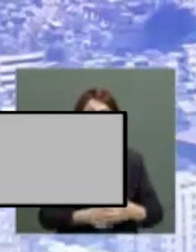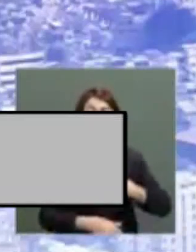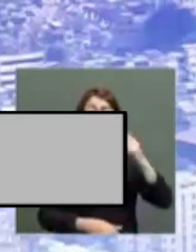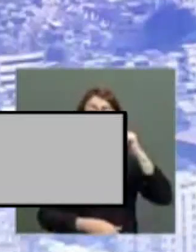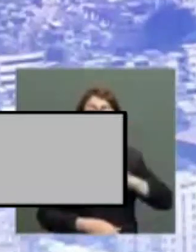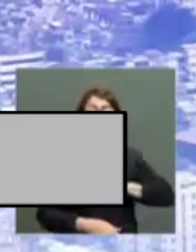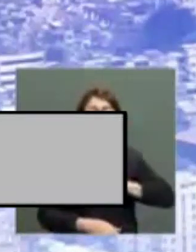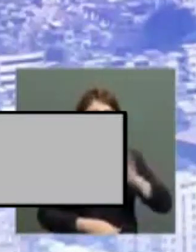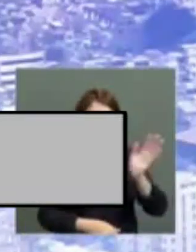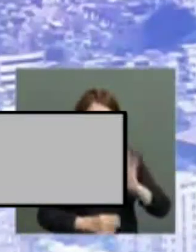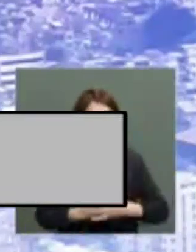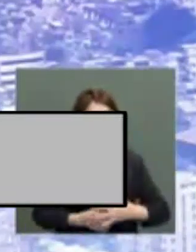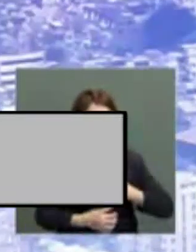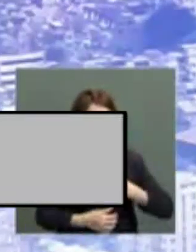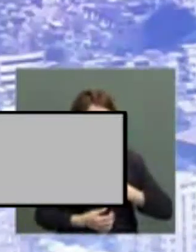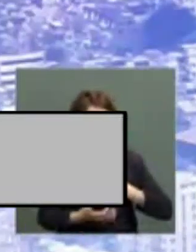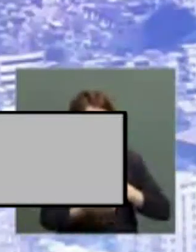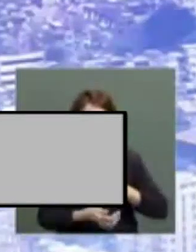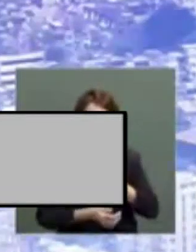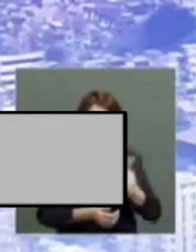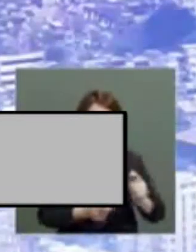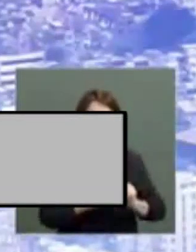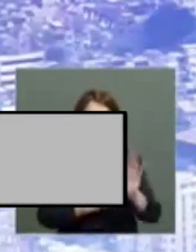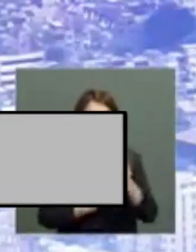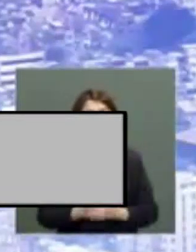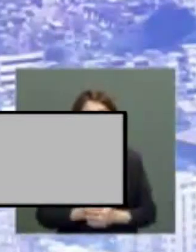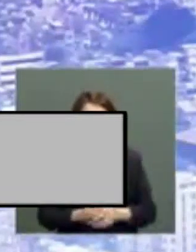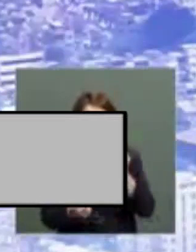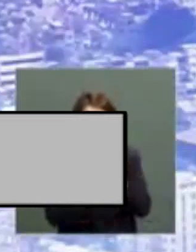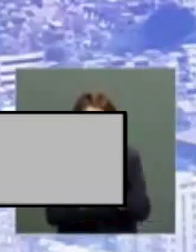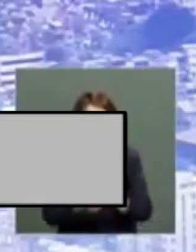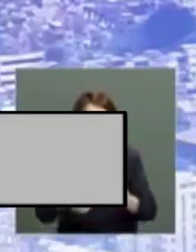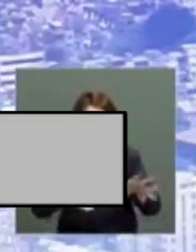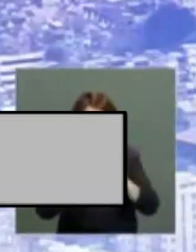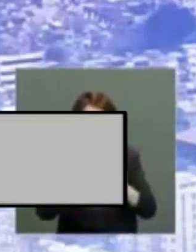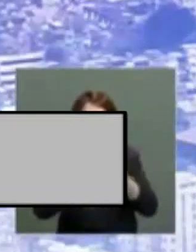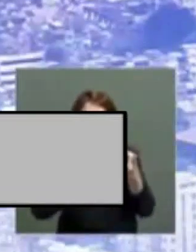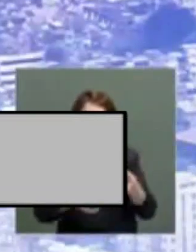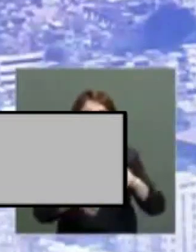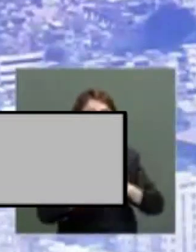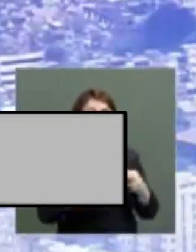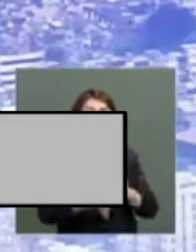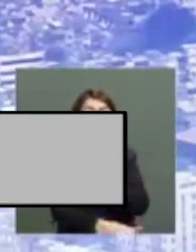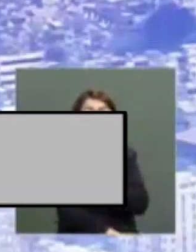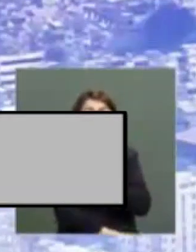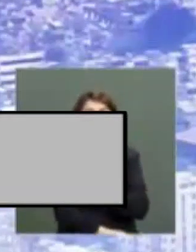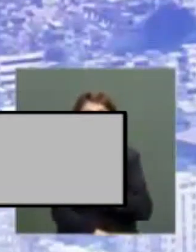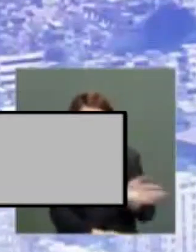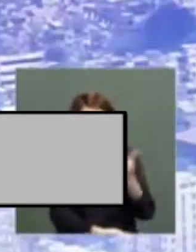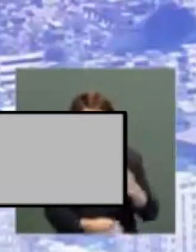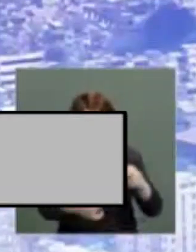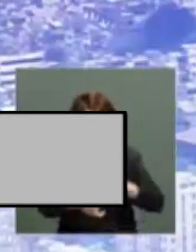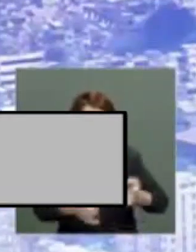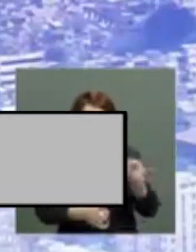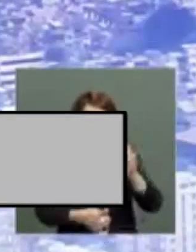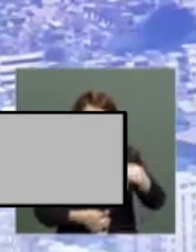องครับเพราะว่าถ้าเจอน้อยเป็นจากการตรวจน้อยเมื่อเช้านี้ก็คุยกันอยู่ว่าเราจะตรวจน้อยเท่าไหร่มีตัวเลข